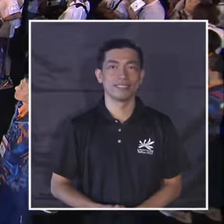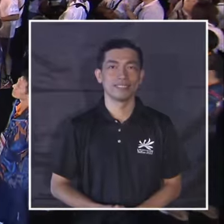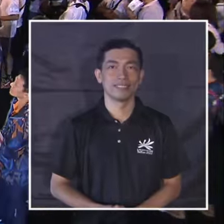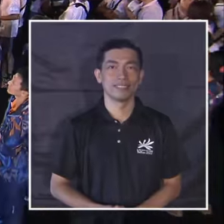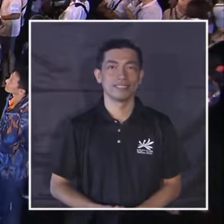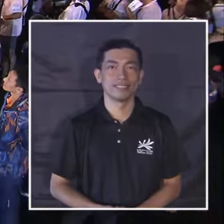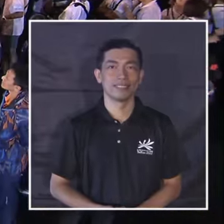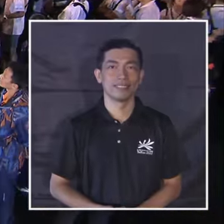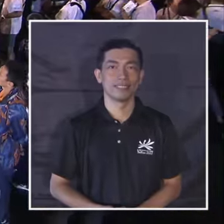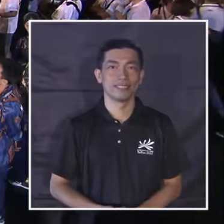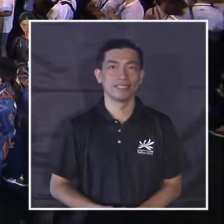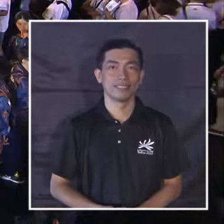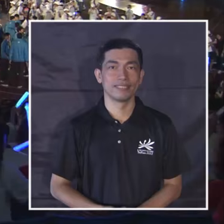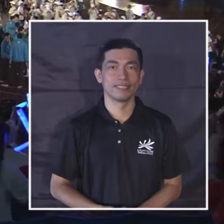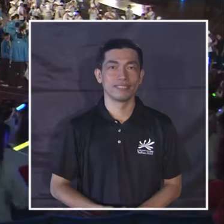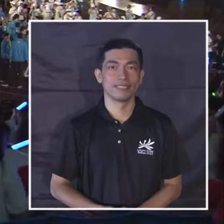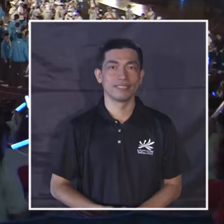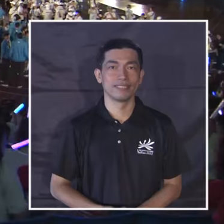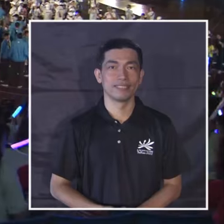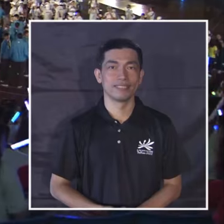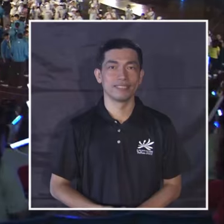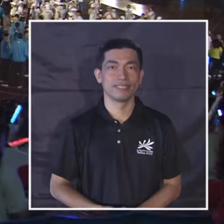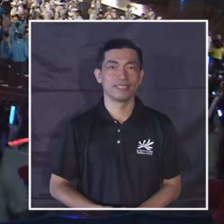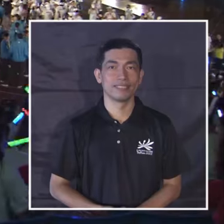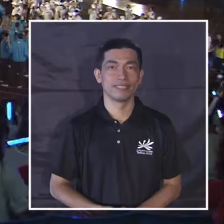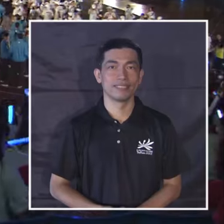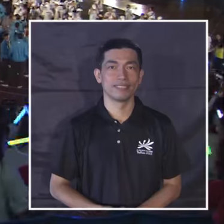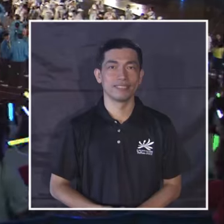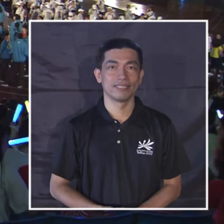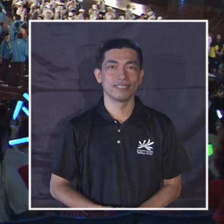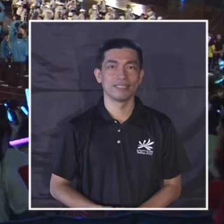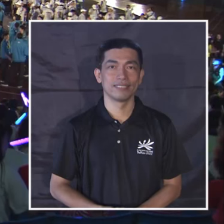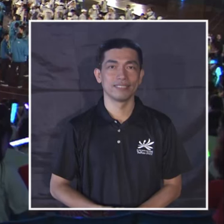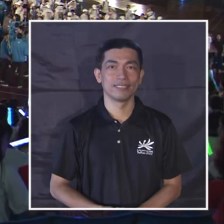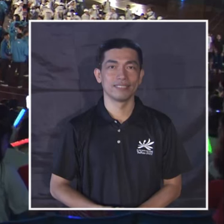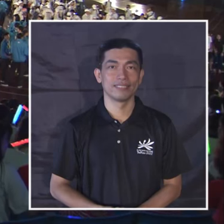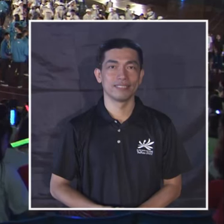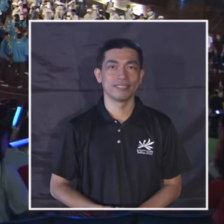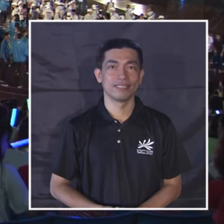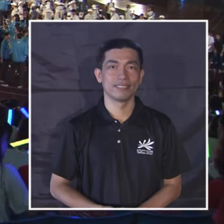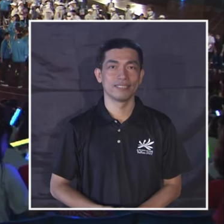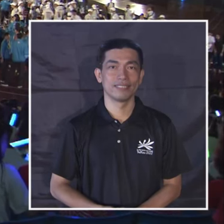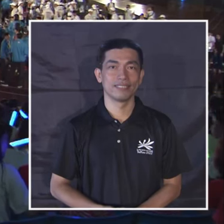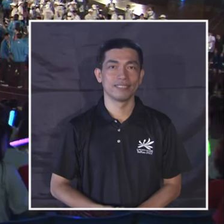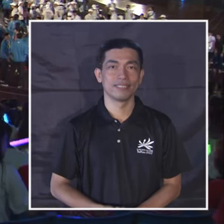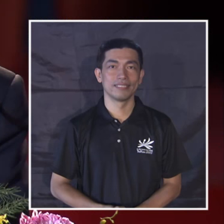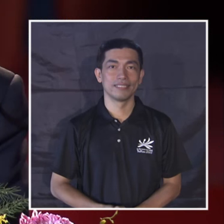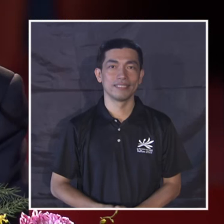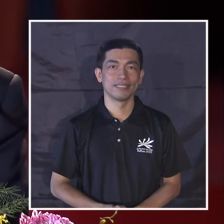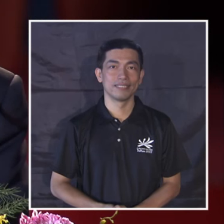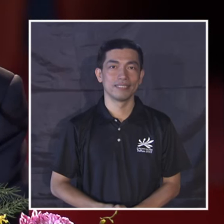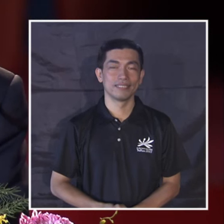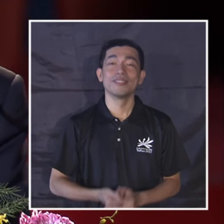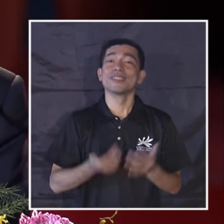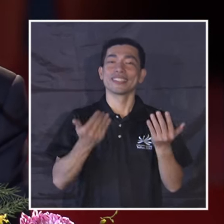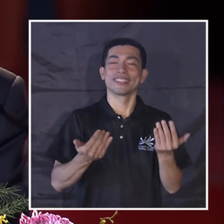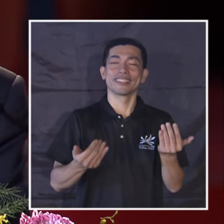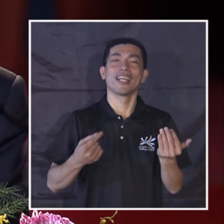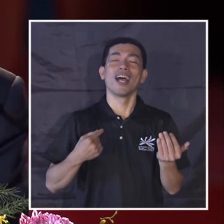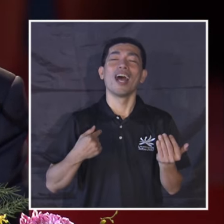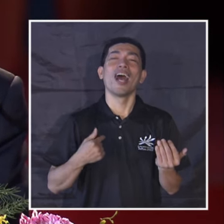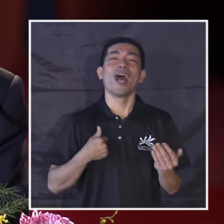Deaf. And all the friends and distinguished guests, good evening. 今天很荣幸应